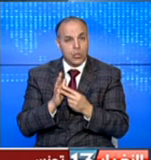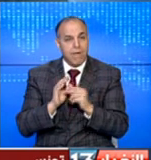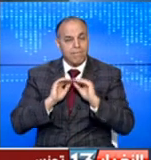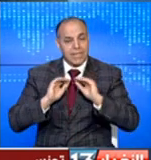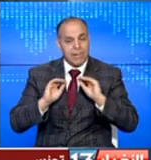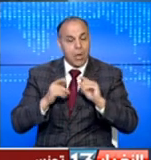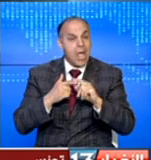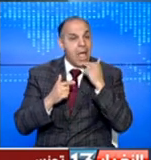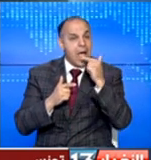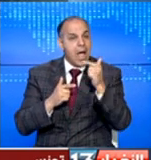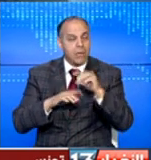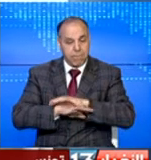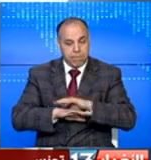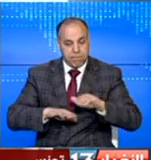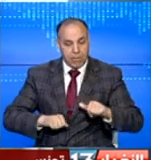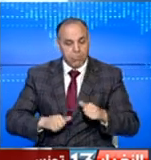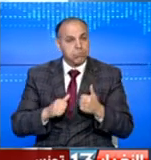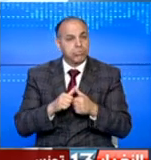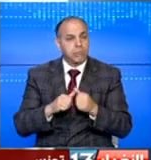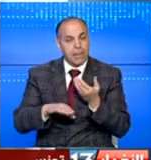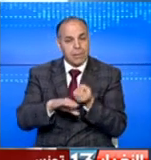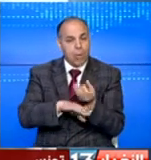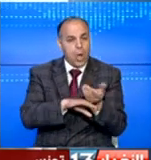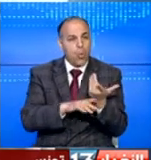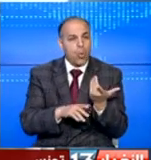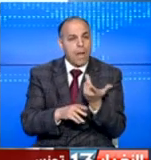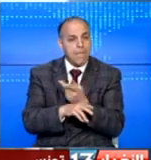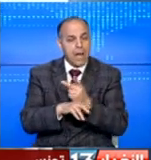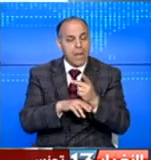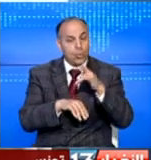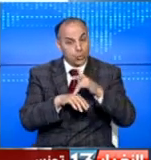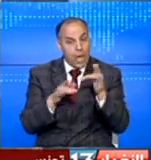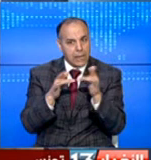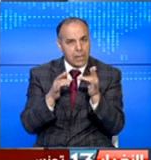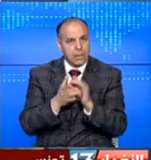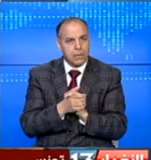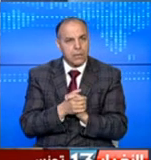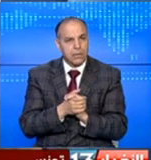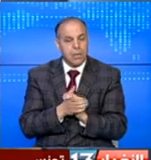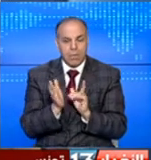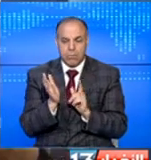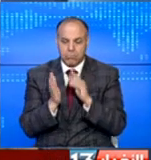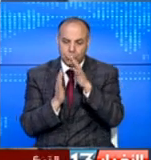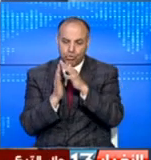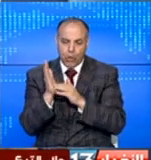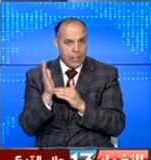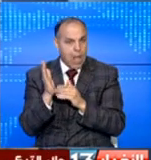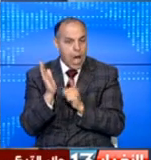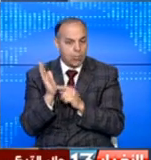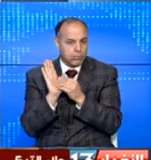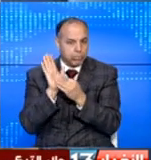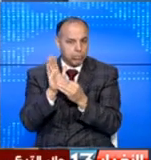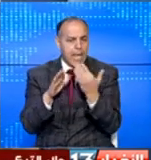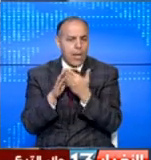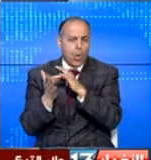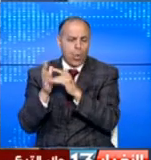التربية خلال اختتام تظاهرة توعوية بمخاطر الإنترنت. شرط هذه حضرناها وهي توا باش تتوزع على